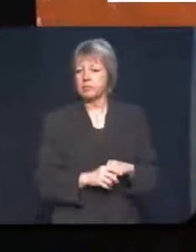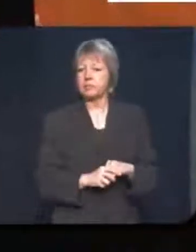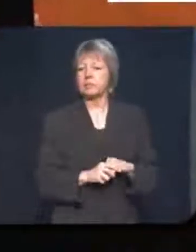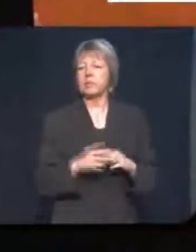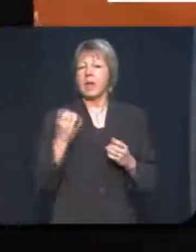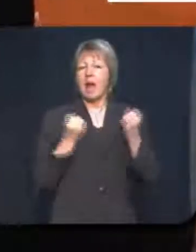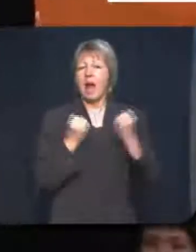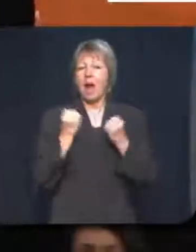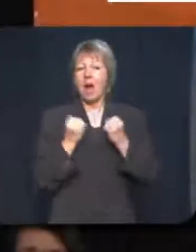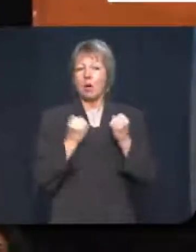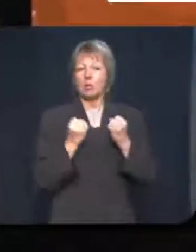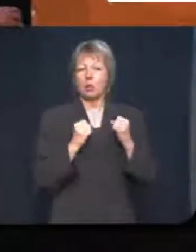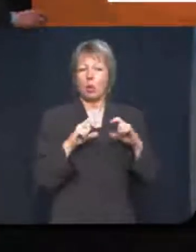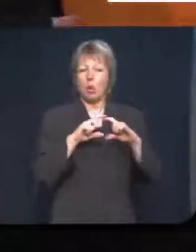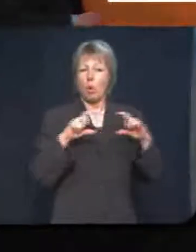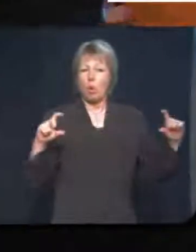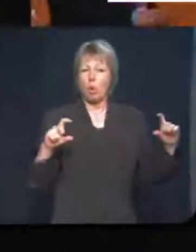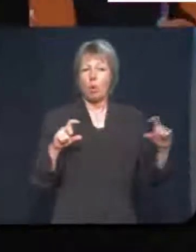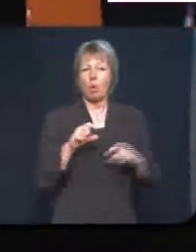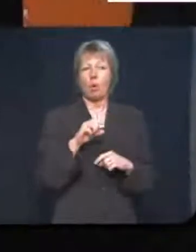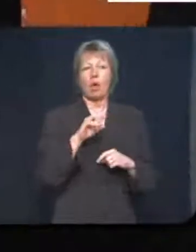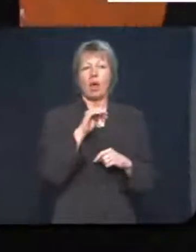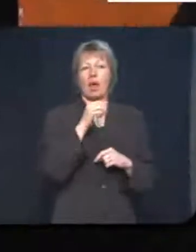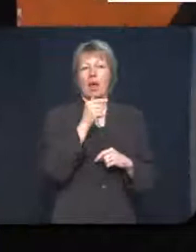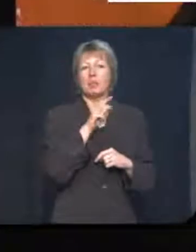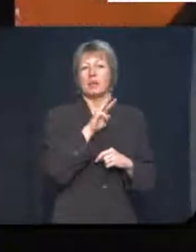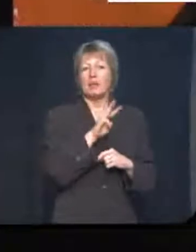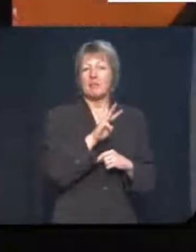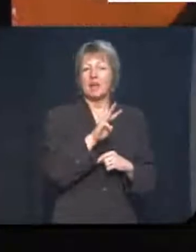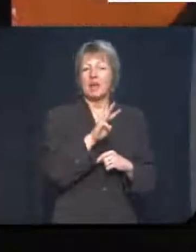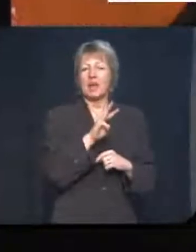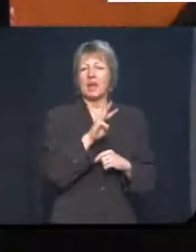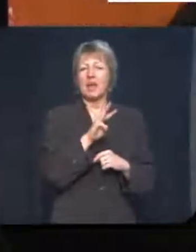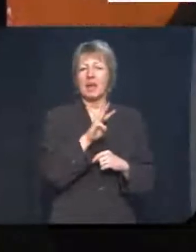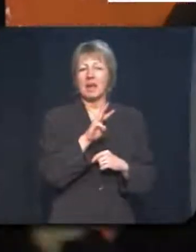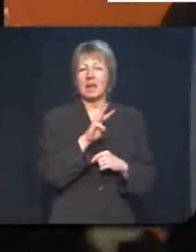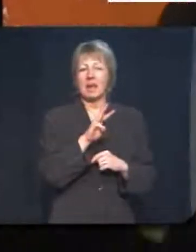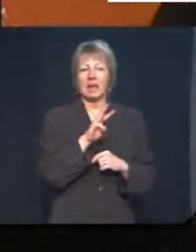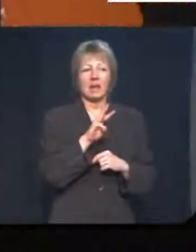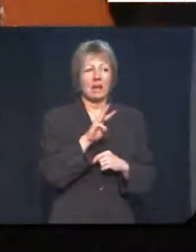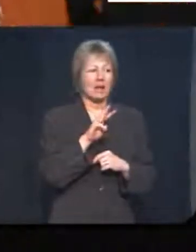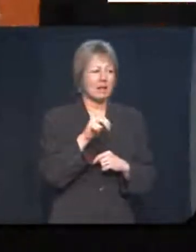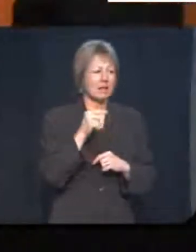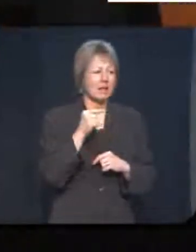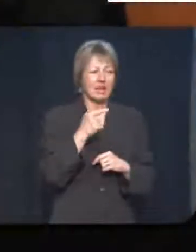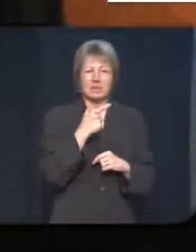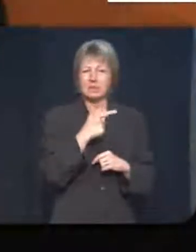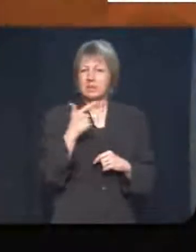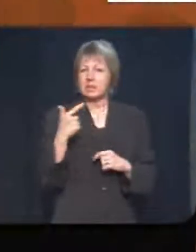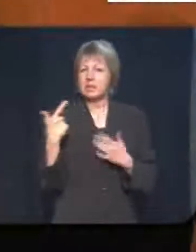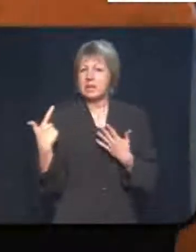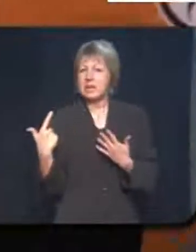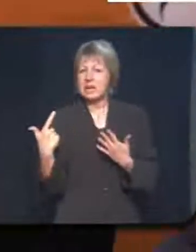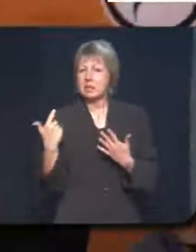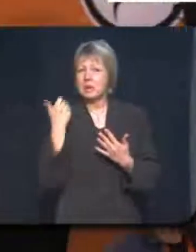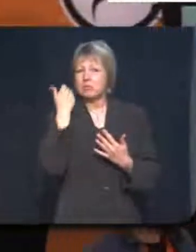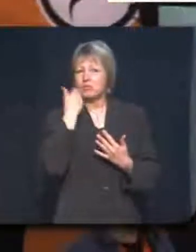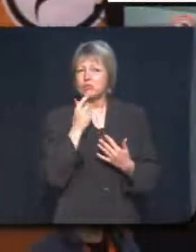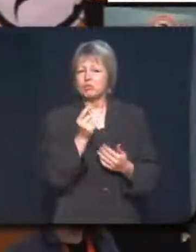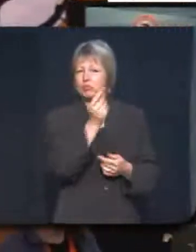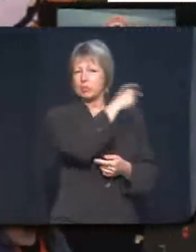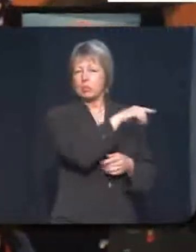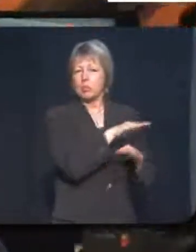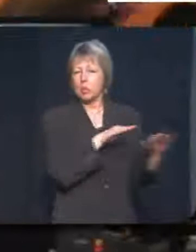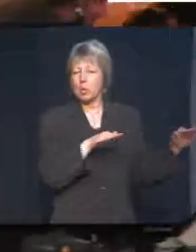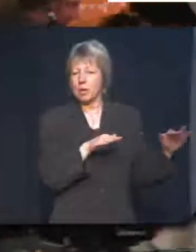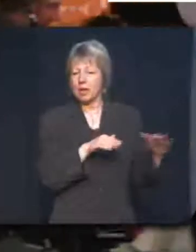das Fahrzeug mit dem Kennzeichen MTW nm 207 soll bitte dem Front Office kommen dann noch der